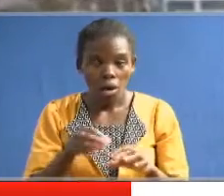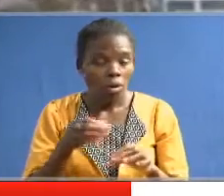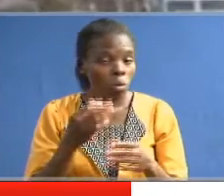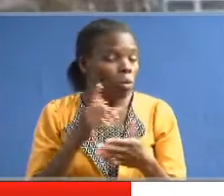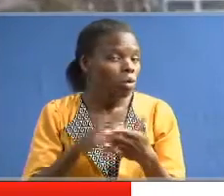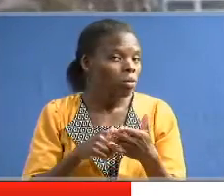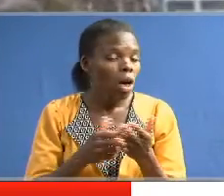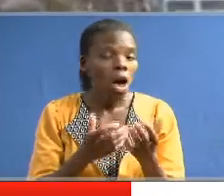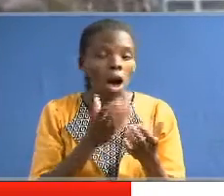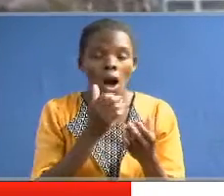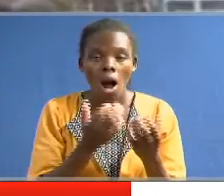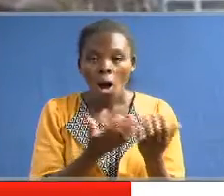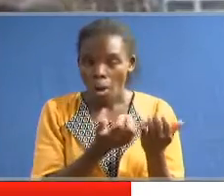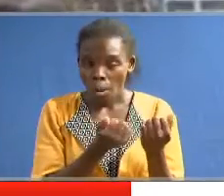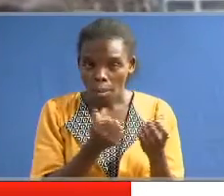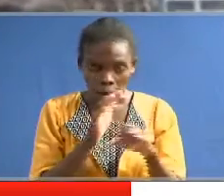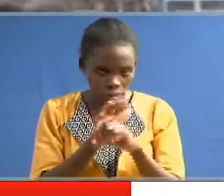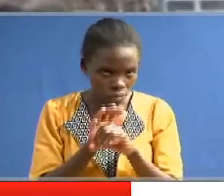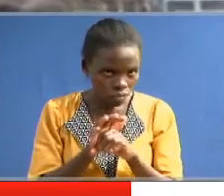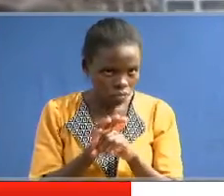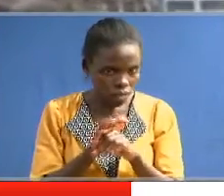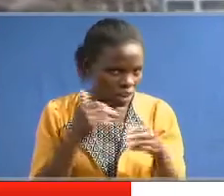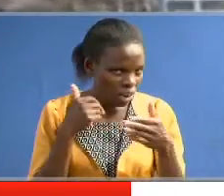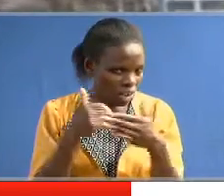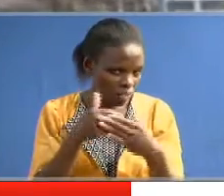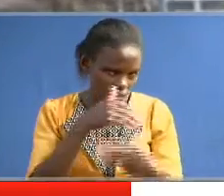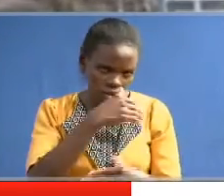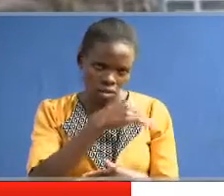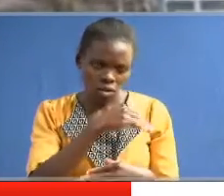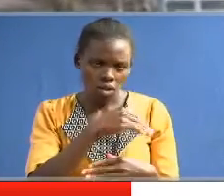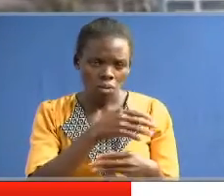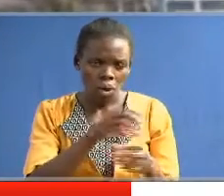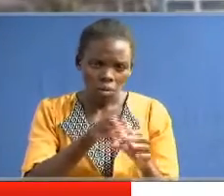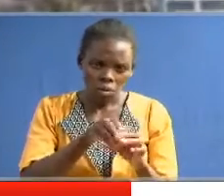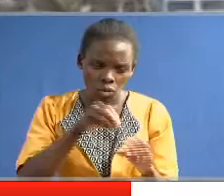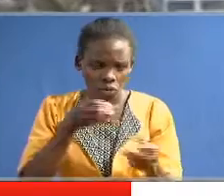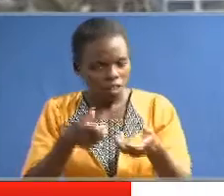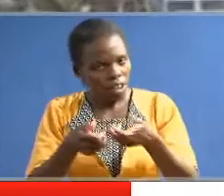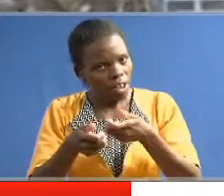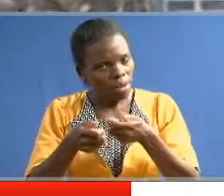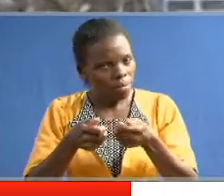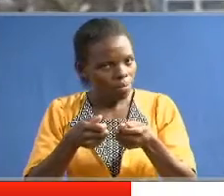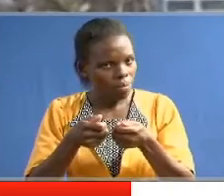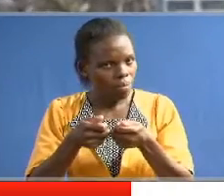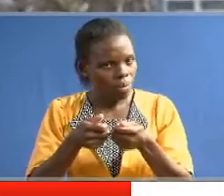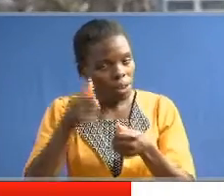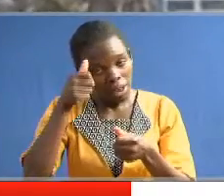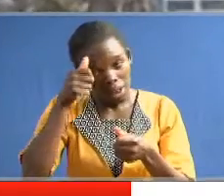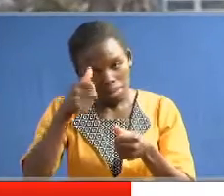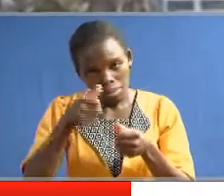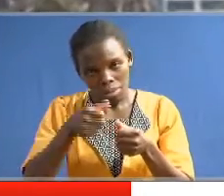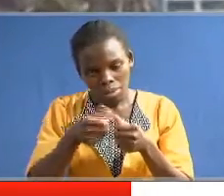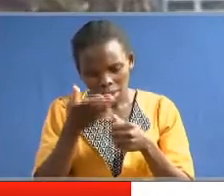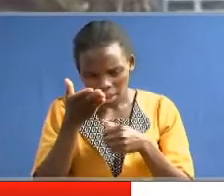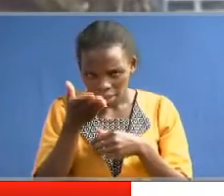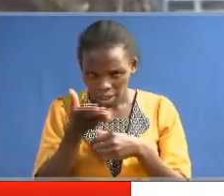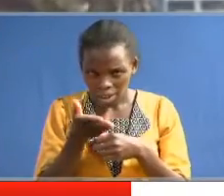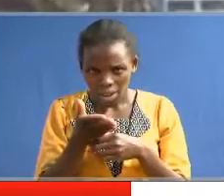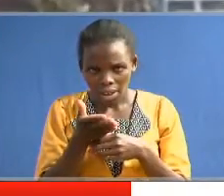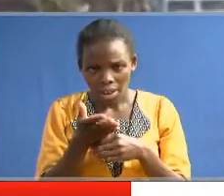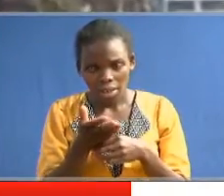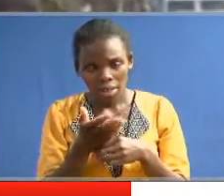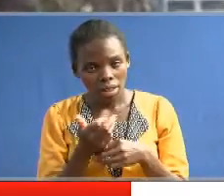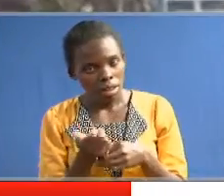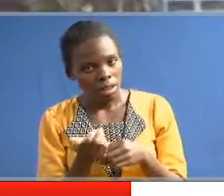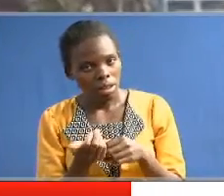na matumaini makubwa sana kwamba kufikia jioni tukao tumeshaondoa lile gari. Kumbuka lile gari limelala kwa upande